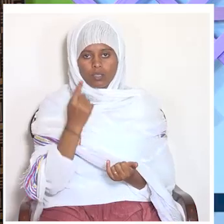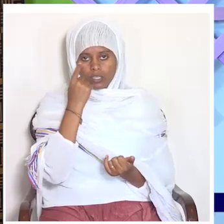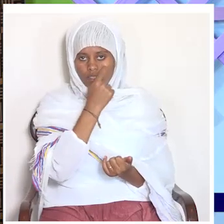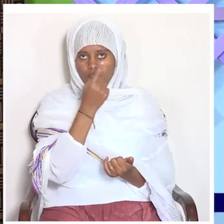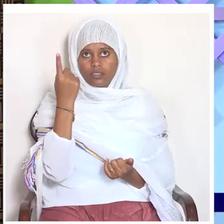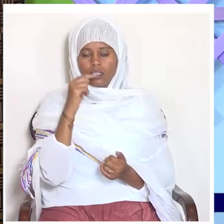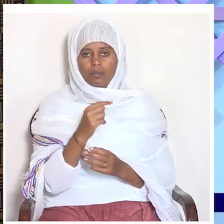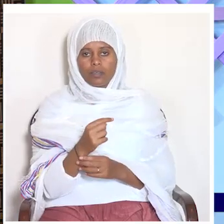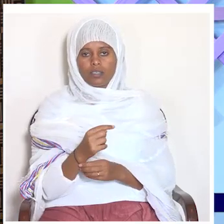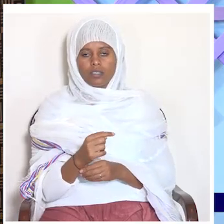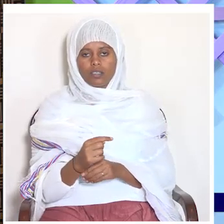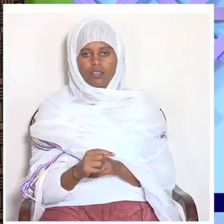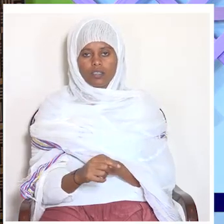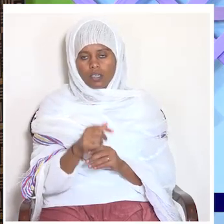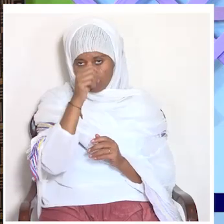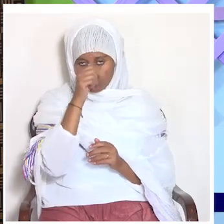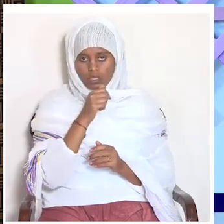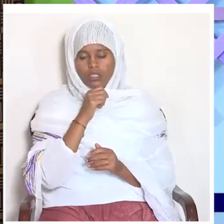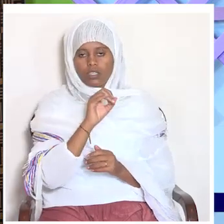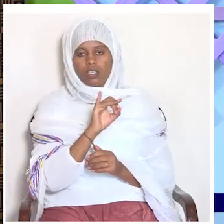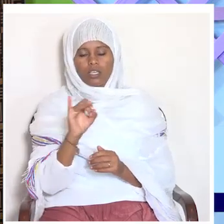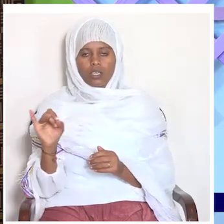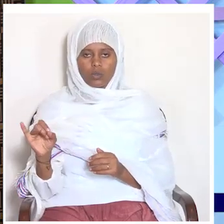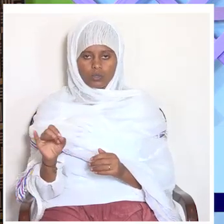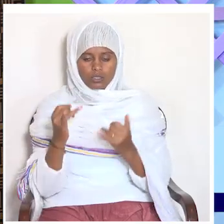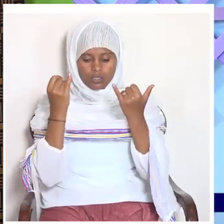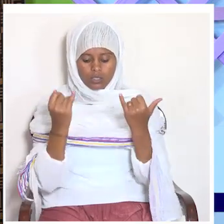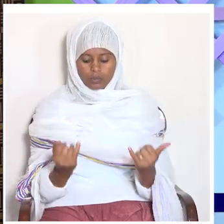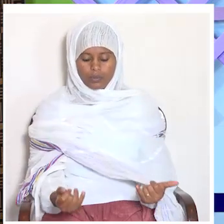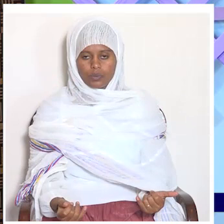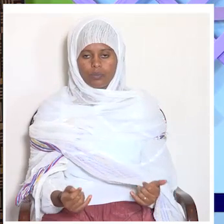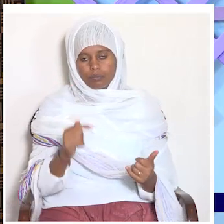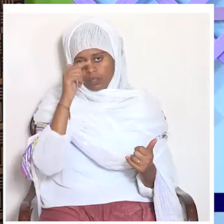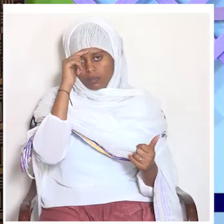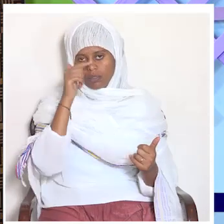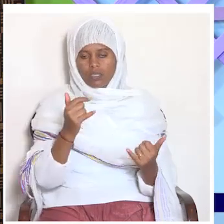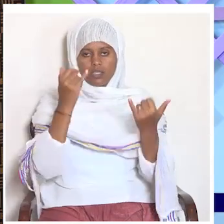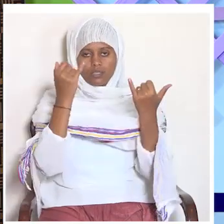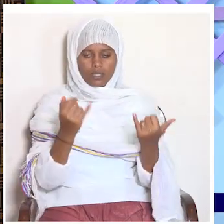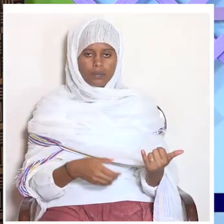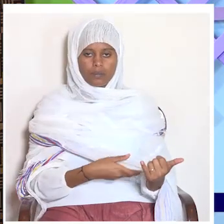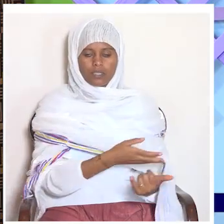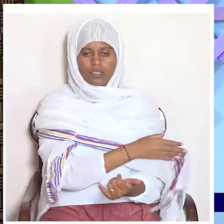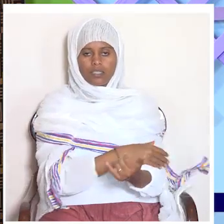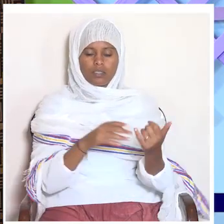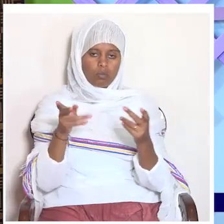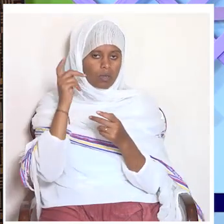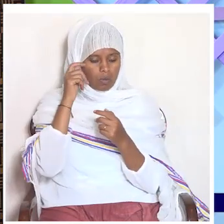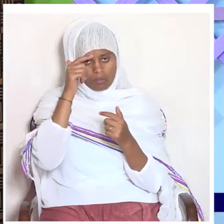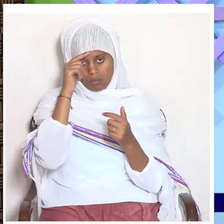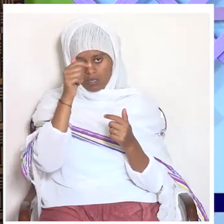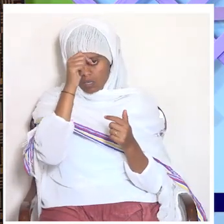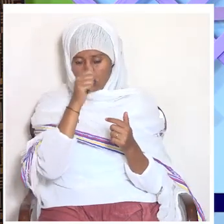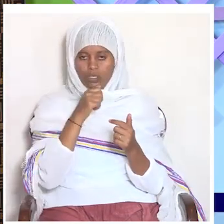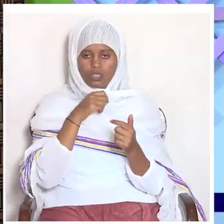ዘኸበርኩም አይንተ እግዚአብሔር አቦታ ሊቃውንት ዘኸበርኩም ምእመናን ዘኸበርክን